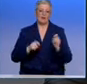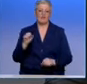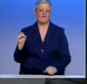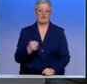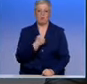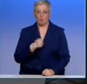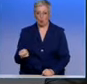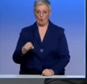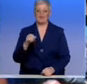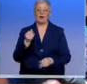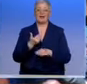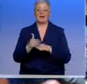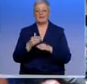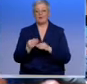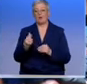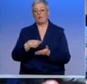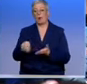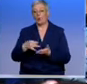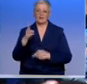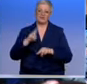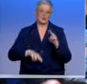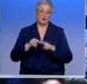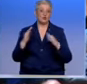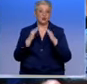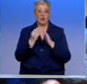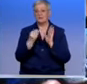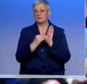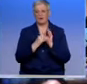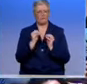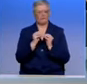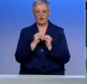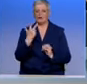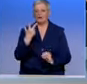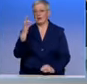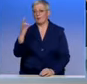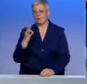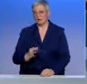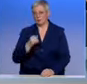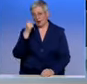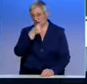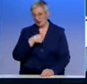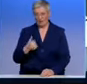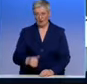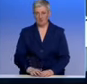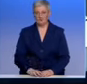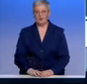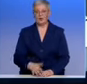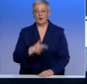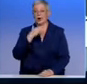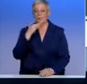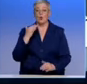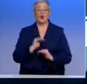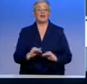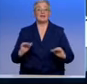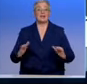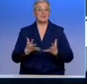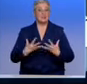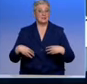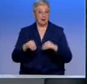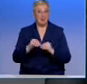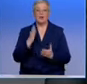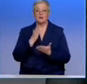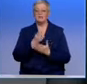для покупки или строительства жилья. Ставка останется прежней – это 3% годовых. Для многодетных семей есть